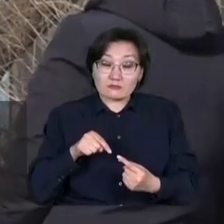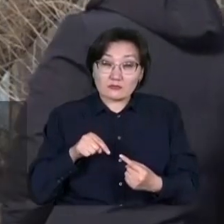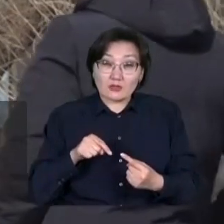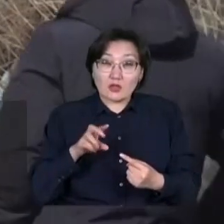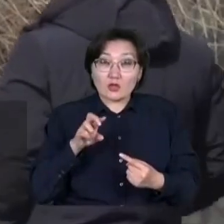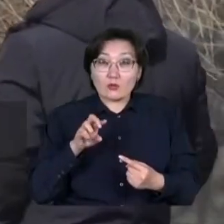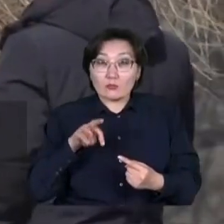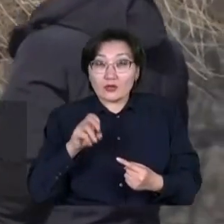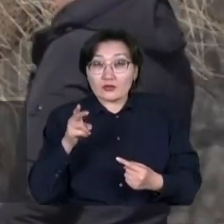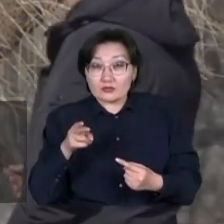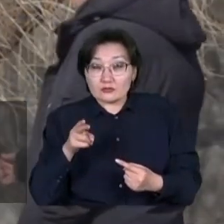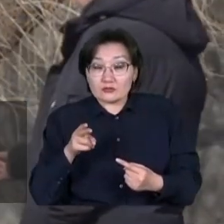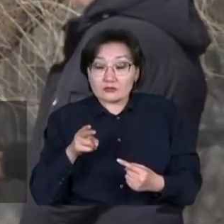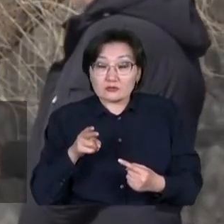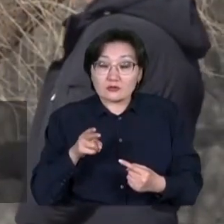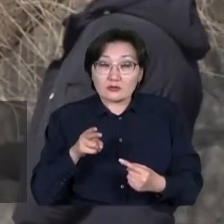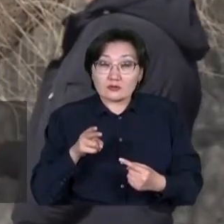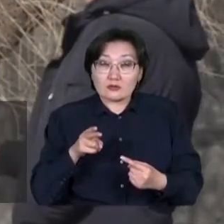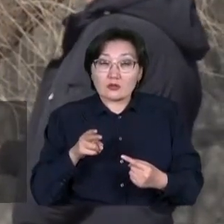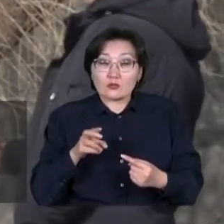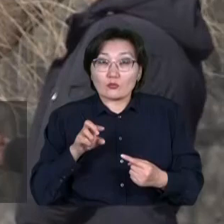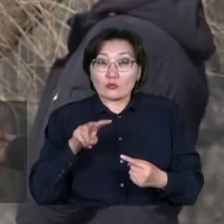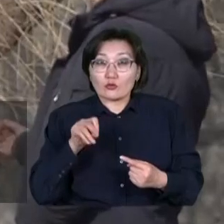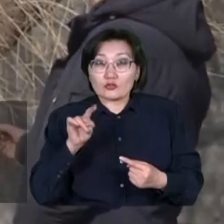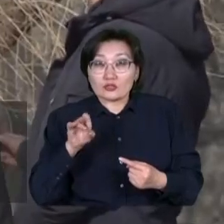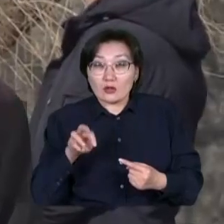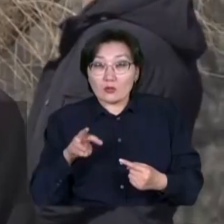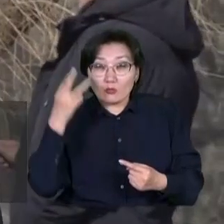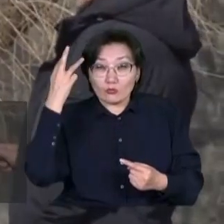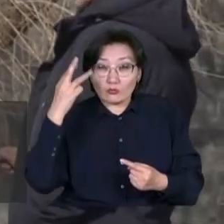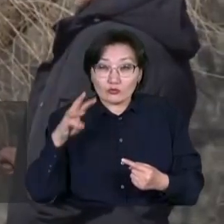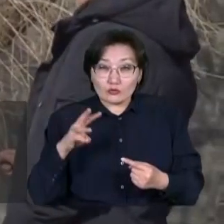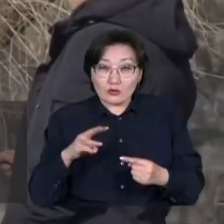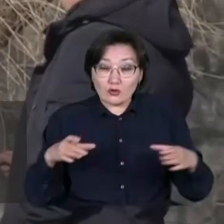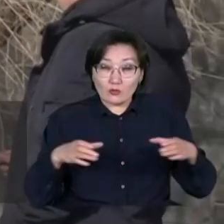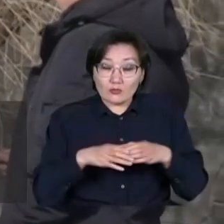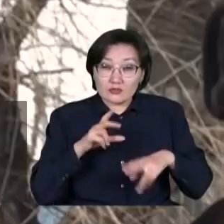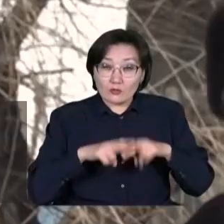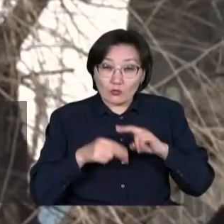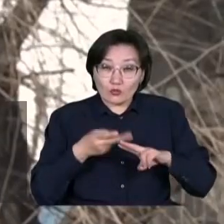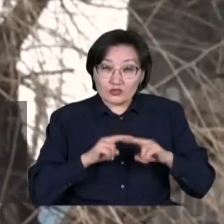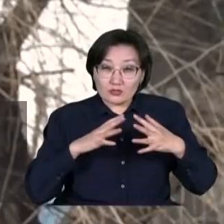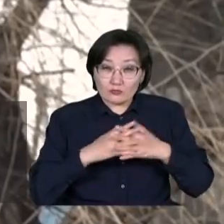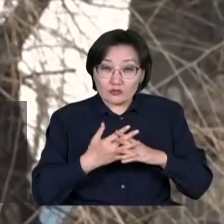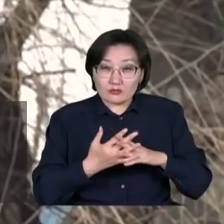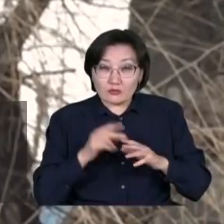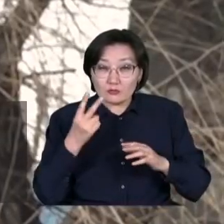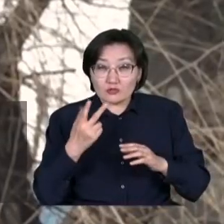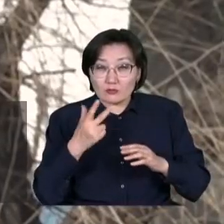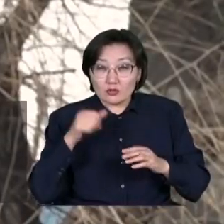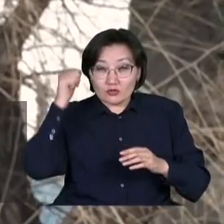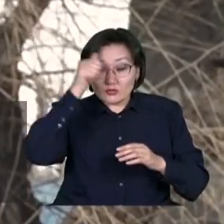жаңағы БМК дейді ғой, блочно-модульный комплекс салынатын болады. Осы жаңағы Қайып ауылына 23-тің